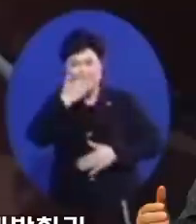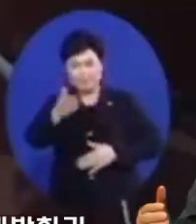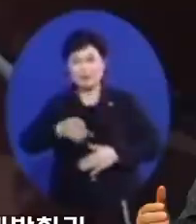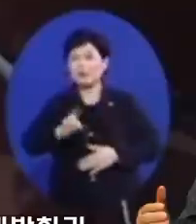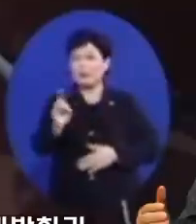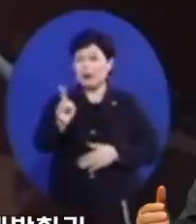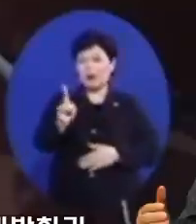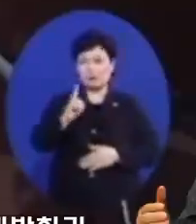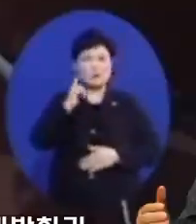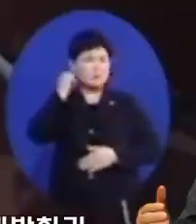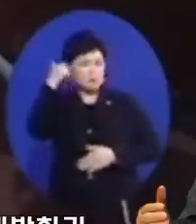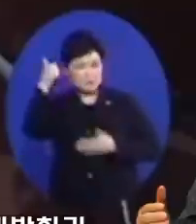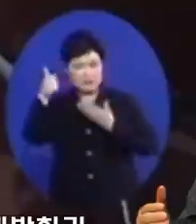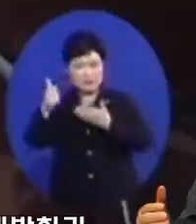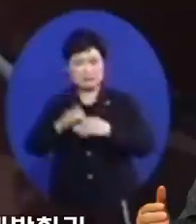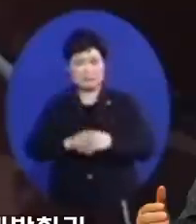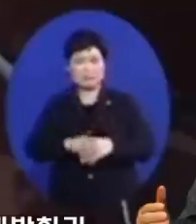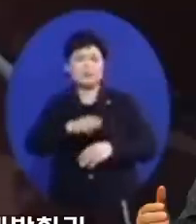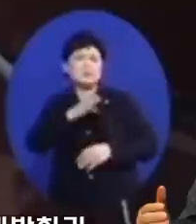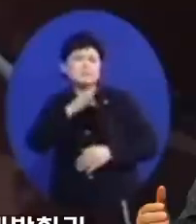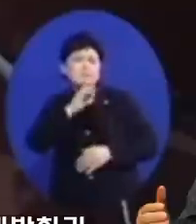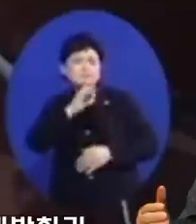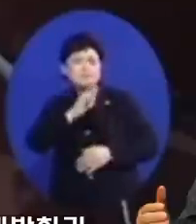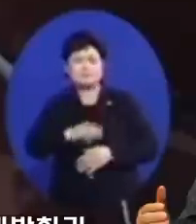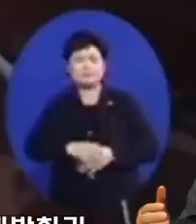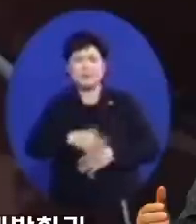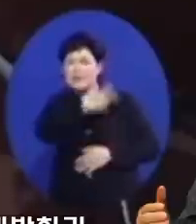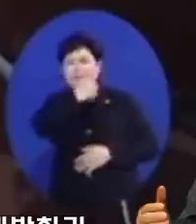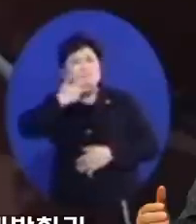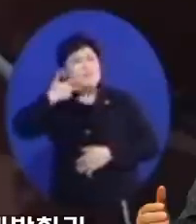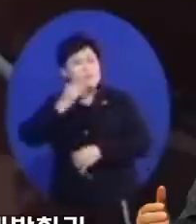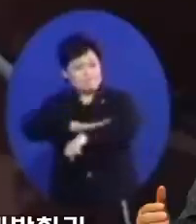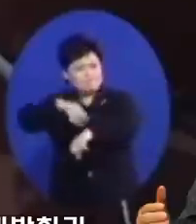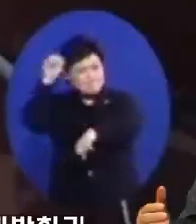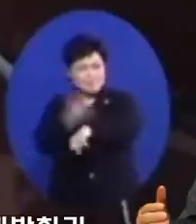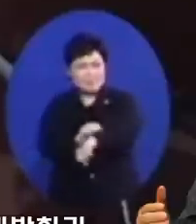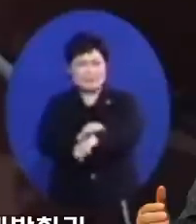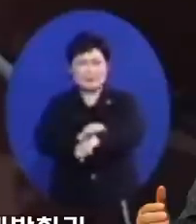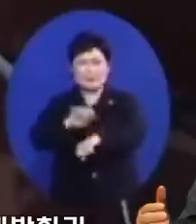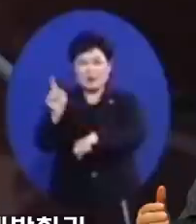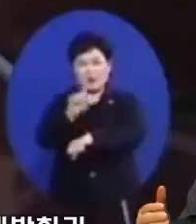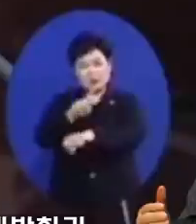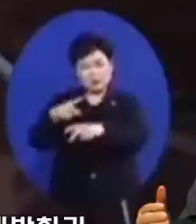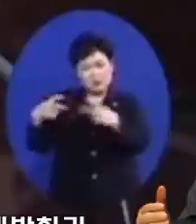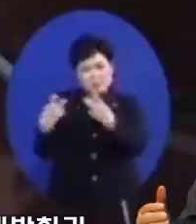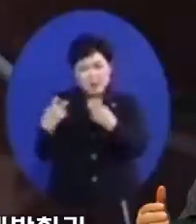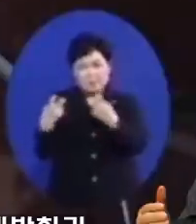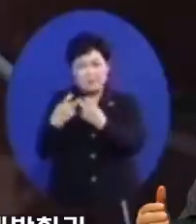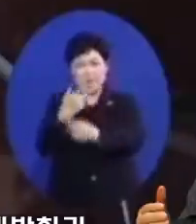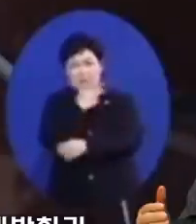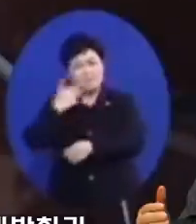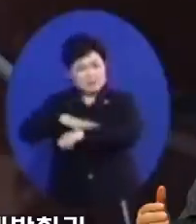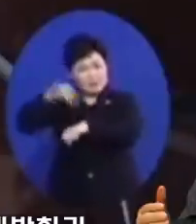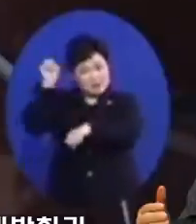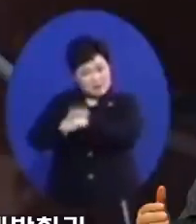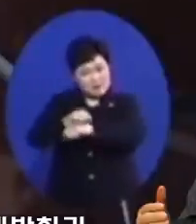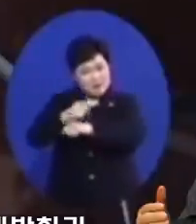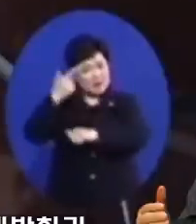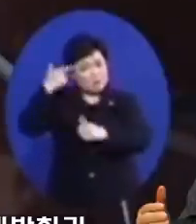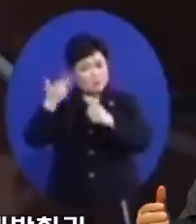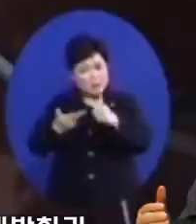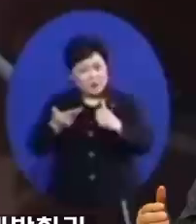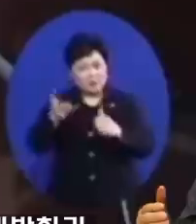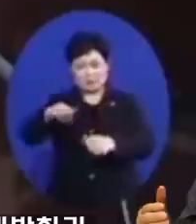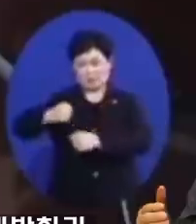어떠한 목사님이 굉장히 영어를 잘하시는데 어떻게 그렇게 영어를 잘하겠느냐고 기자가 물으니까, 군대에 있을